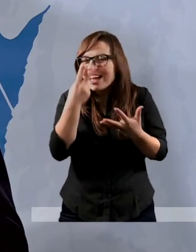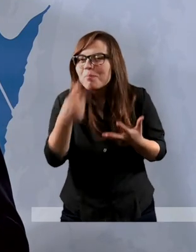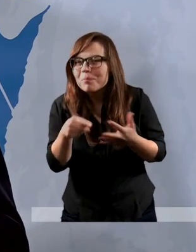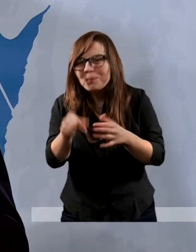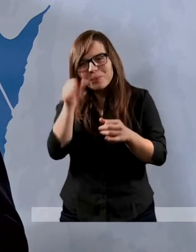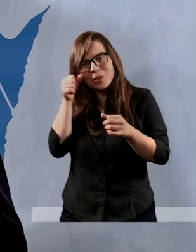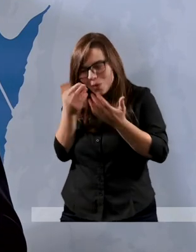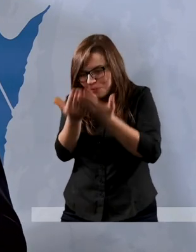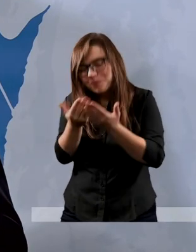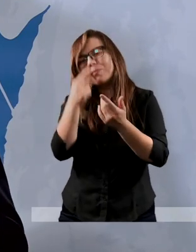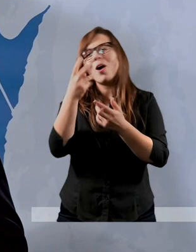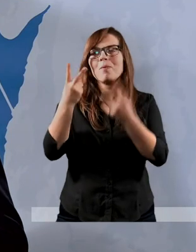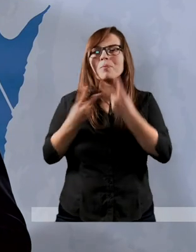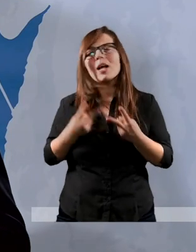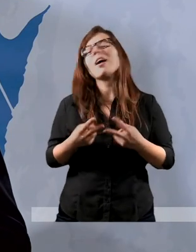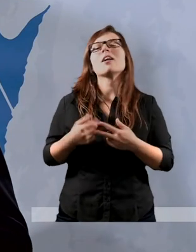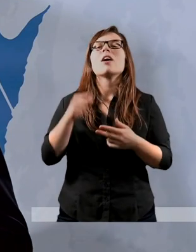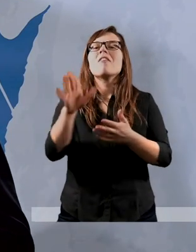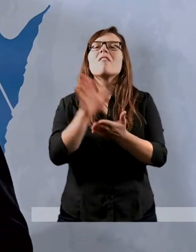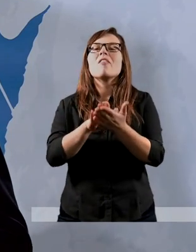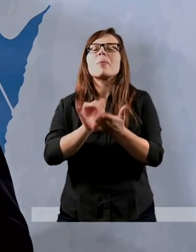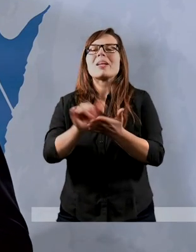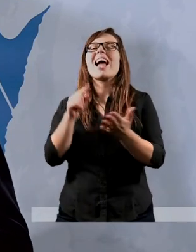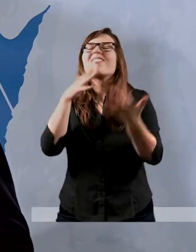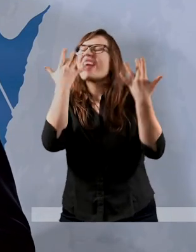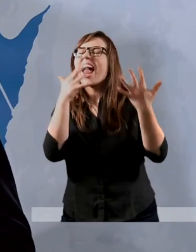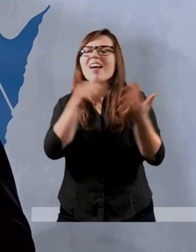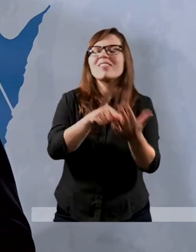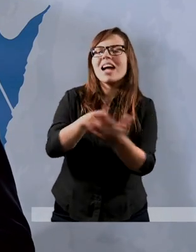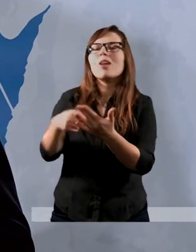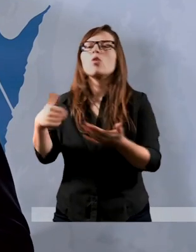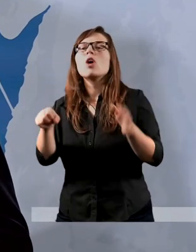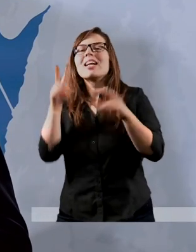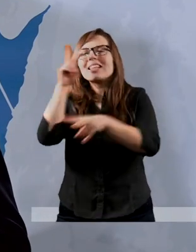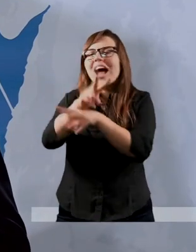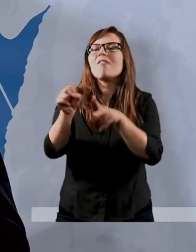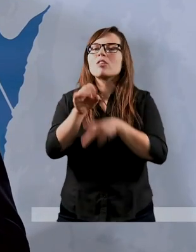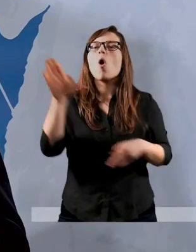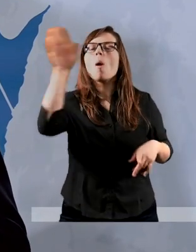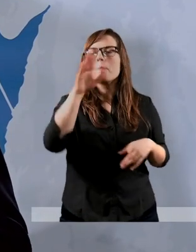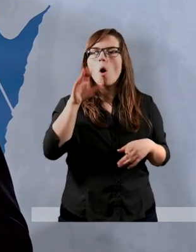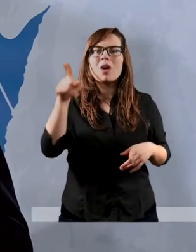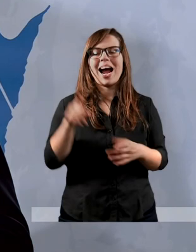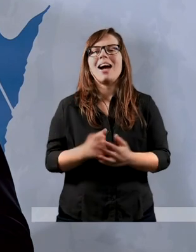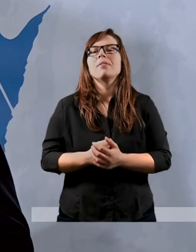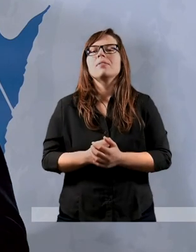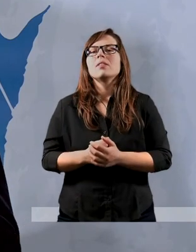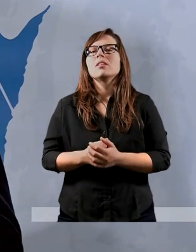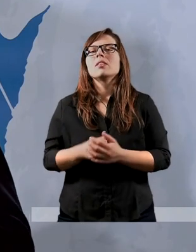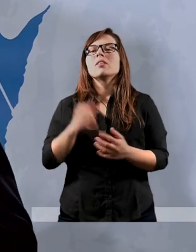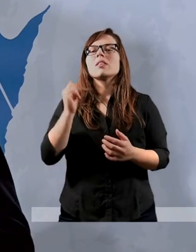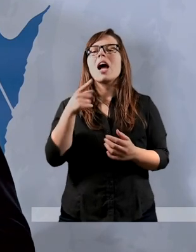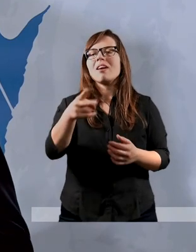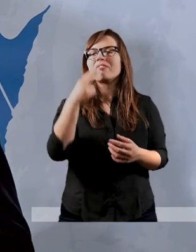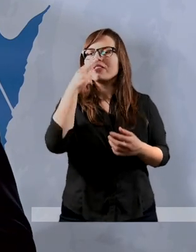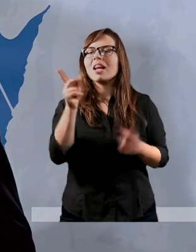zerknąć. W Biblii jest wiele wskazówek na temat zaufania do Pana Boga. Jak siedziałem